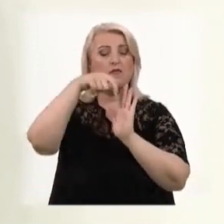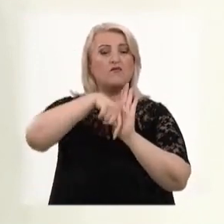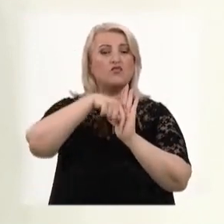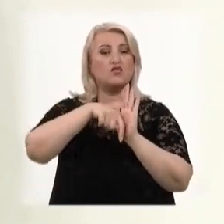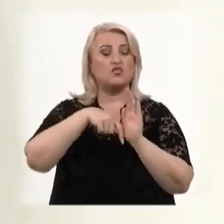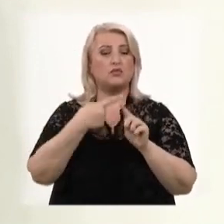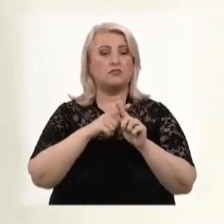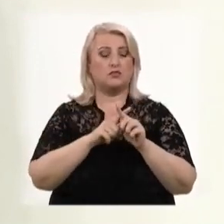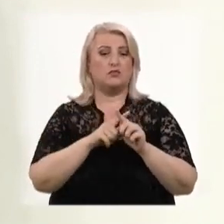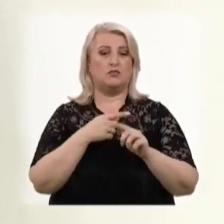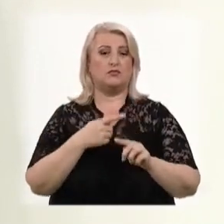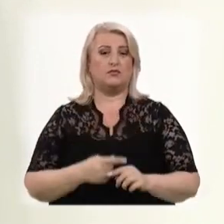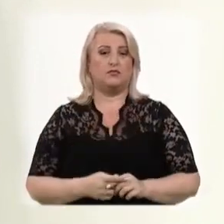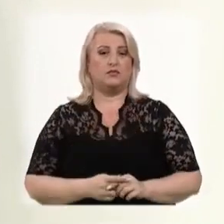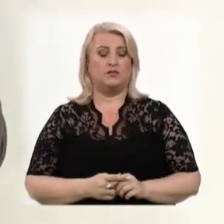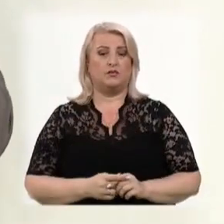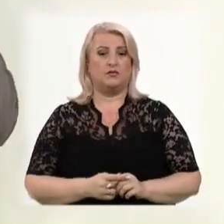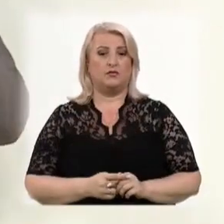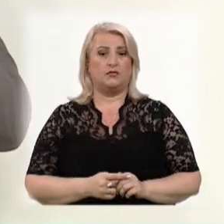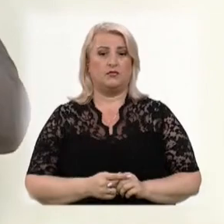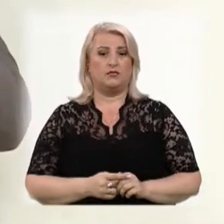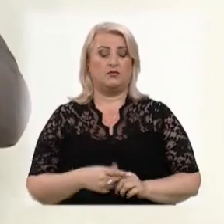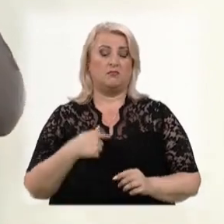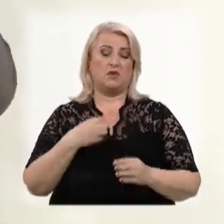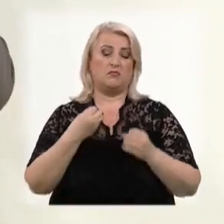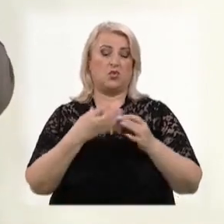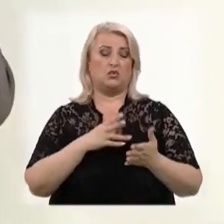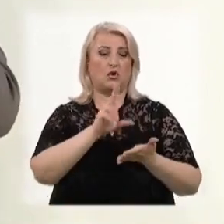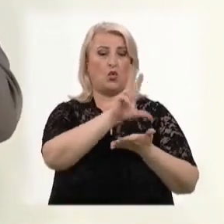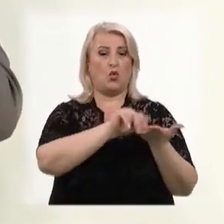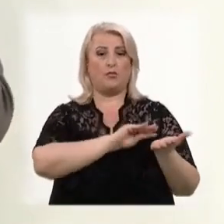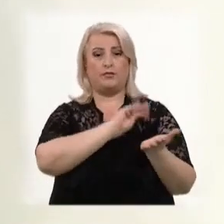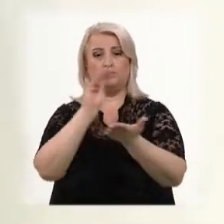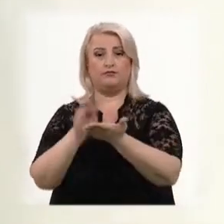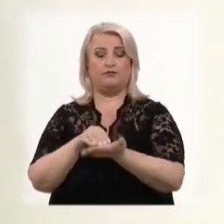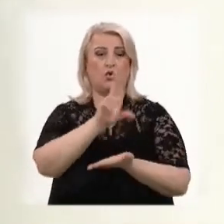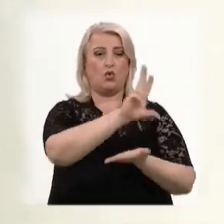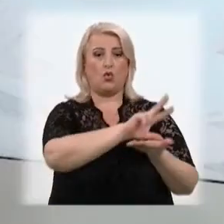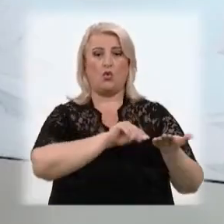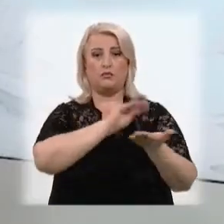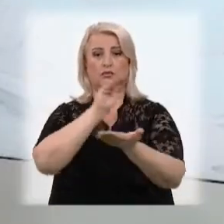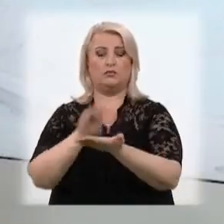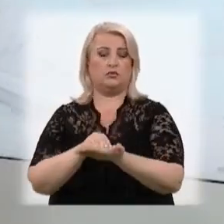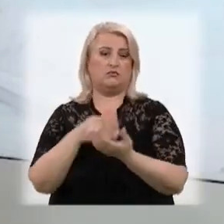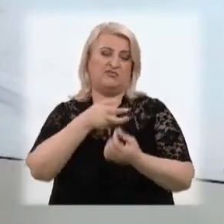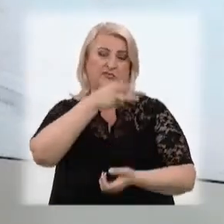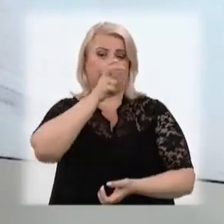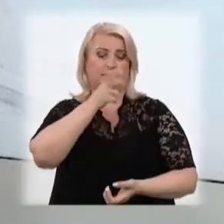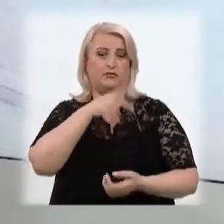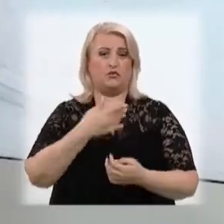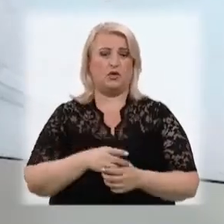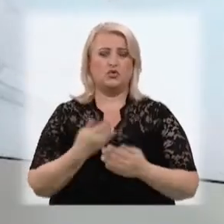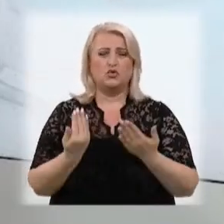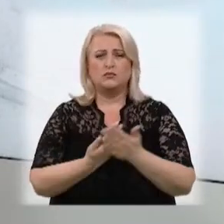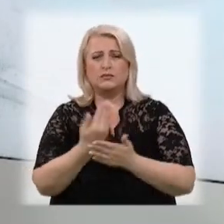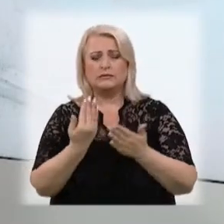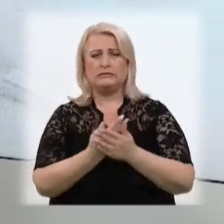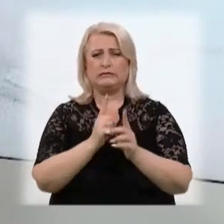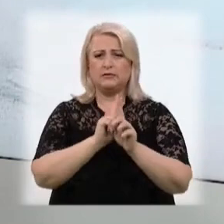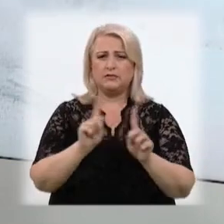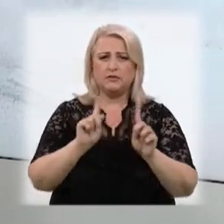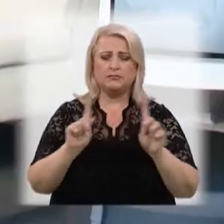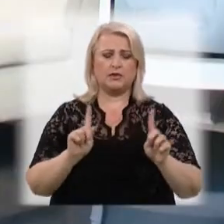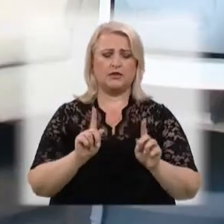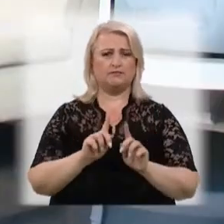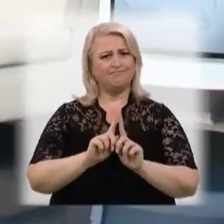control si controlul de Adică noi pur și simplu stăm de dragul posterior și atunci nu mai există inovație personalizare de la